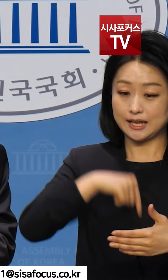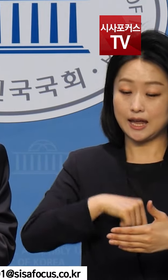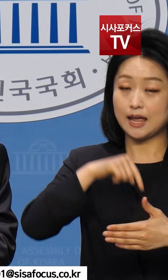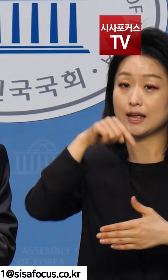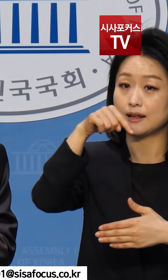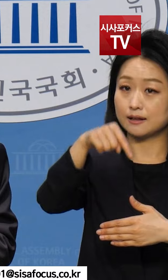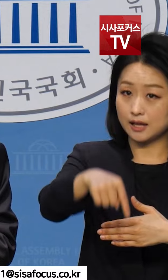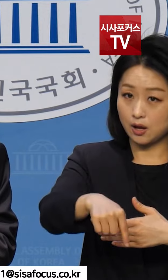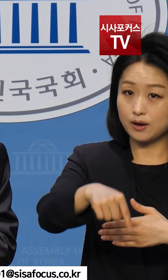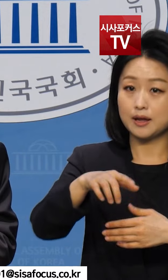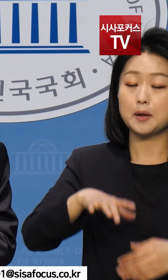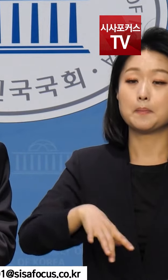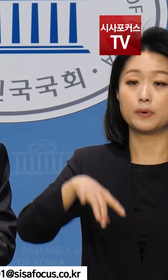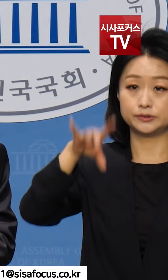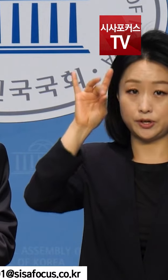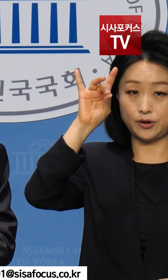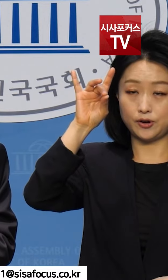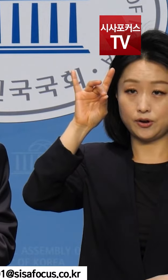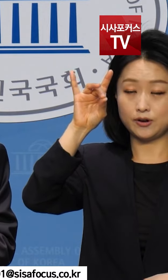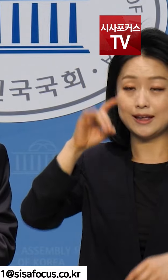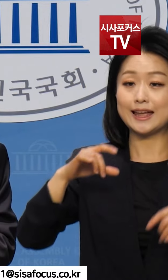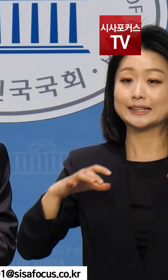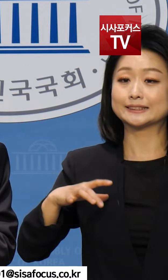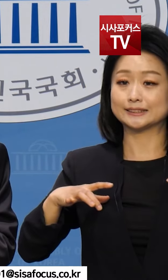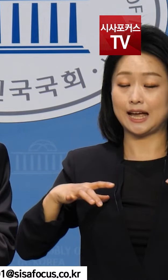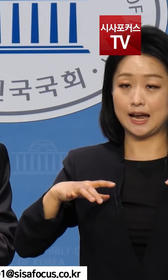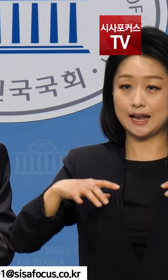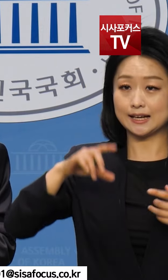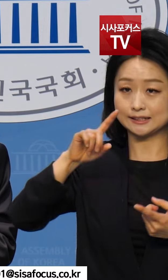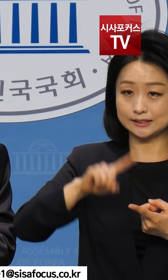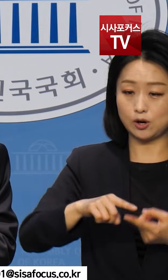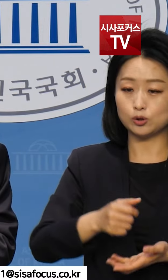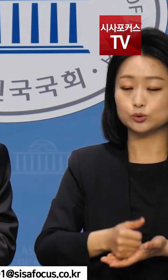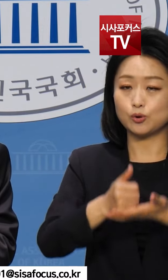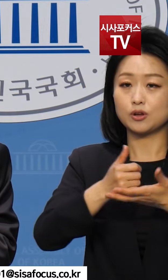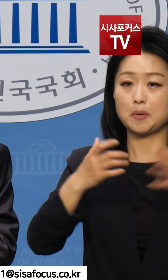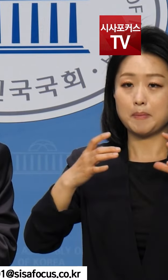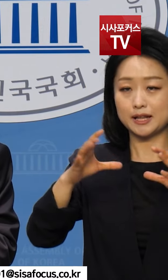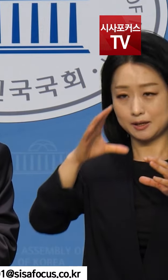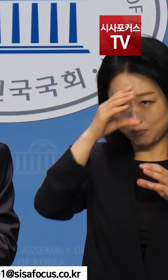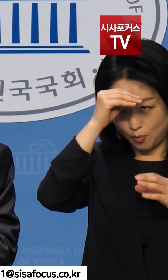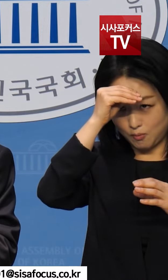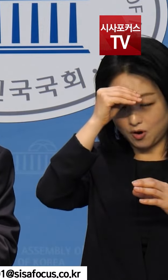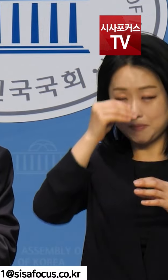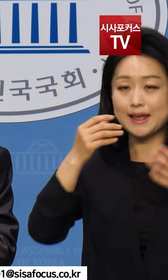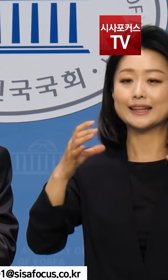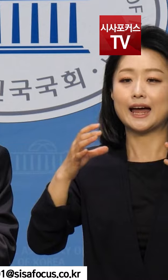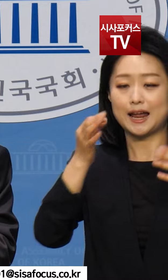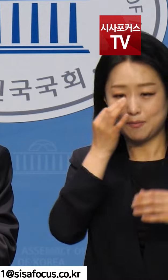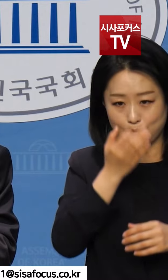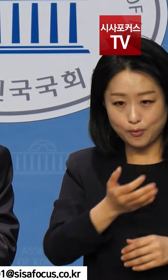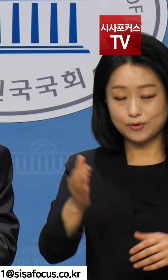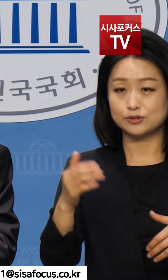대내적으로 먼저 자랑스러운 존경받는 모범적 나라가 되어야 하고,